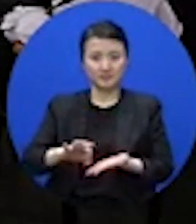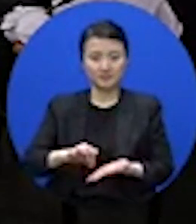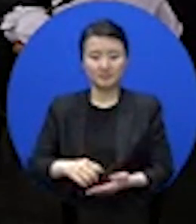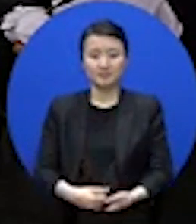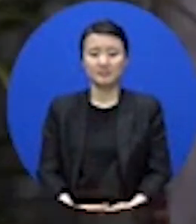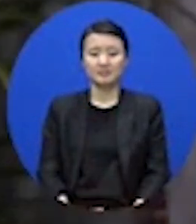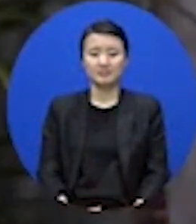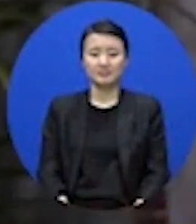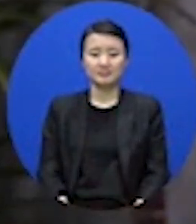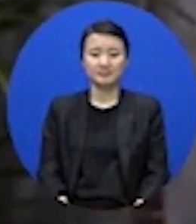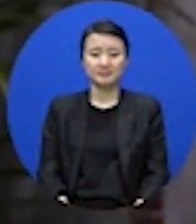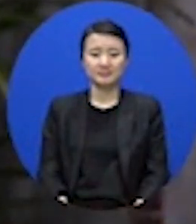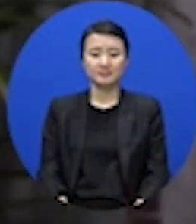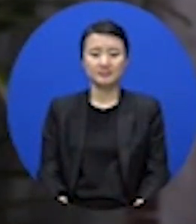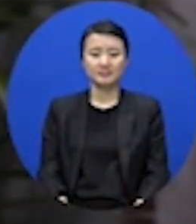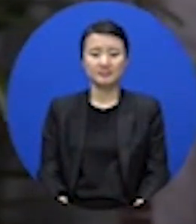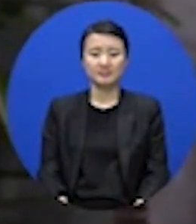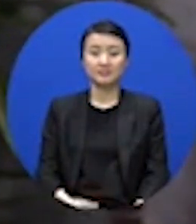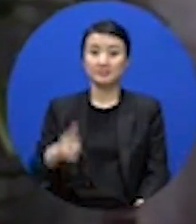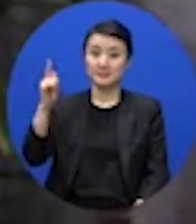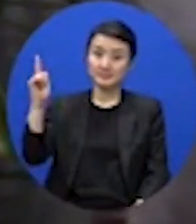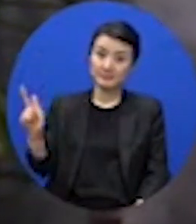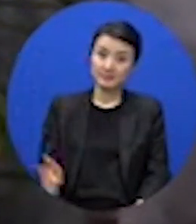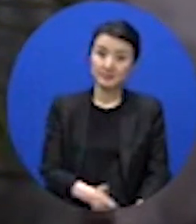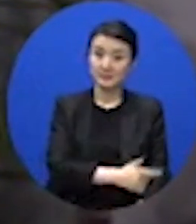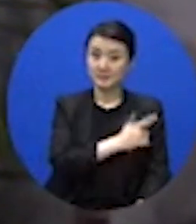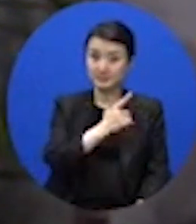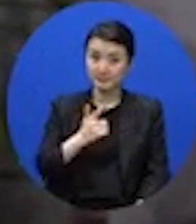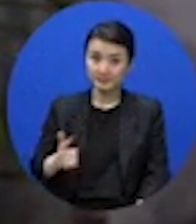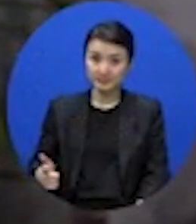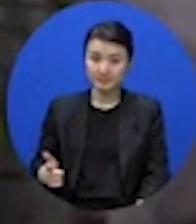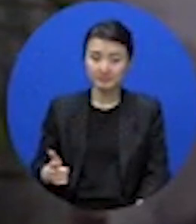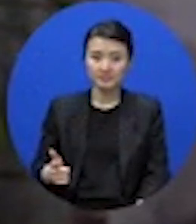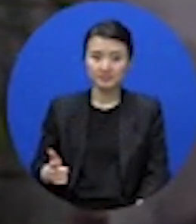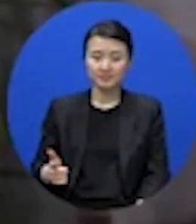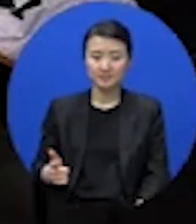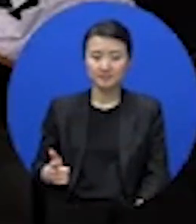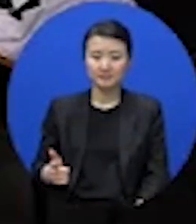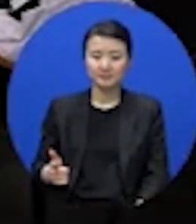생각하자. 사람은요 하루에 몇 가지?